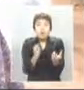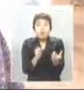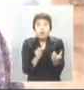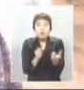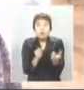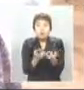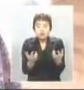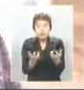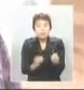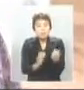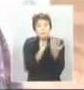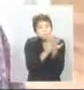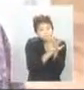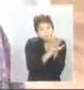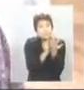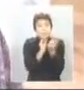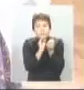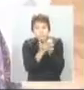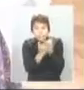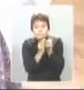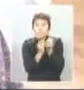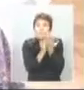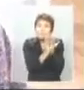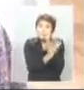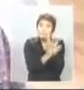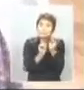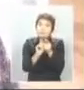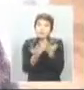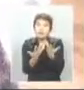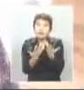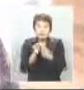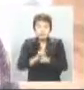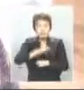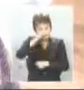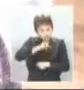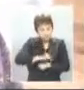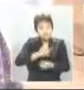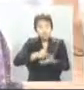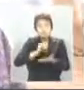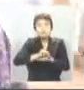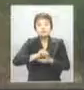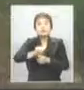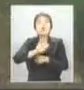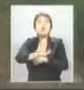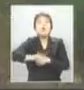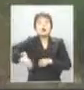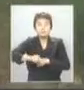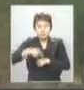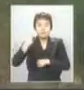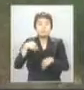พูดผากอะไรก ส ซื่อมาจเราเวไเว gour